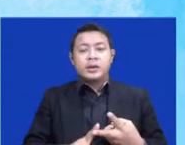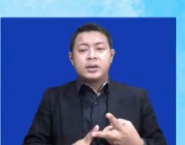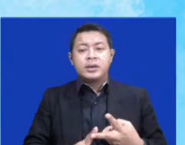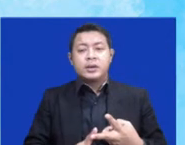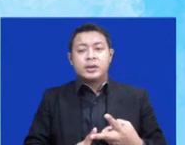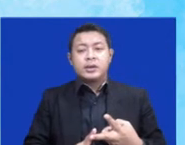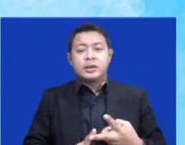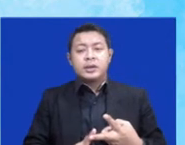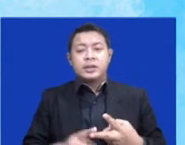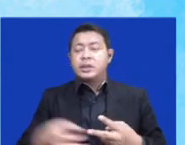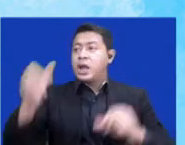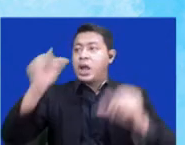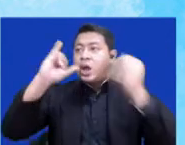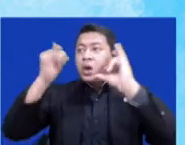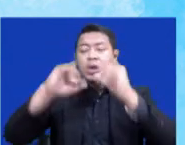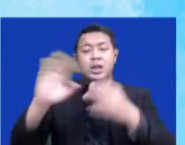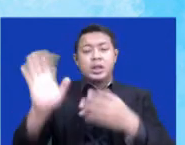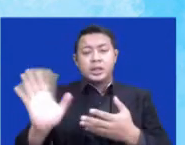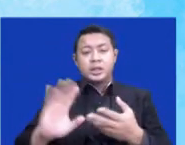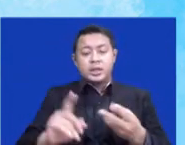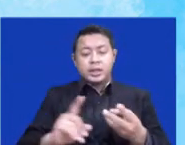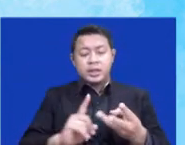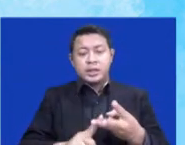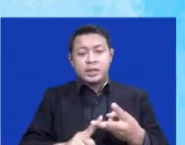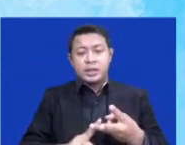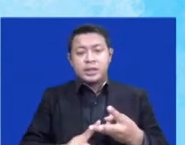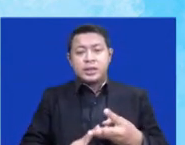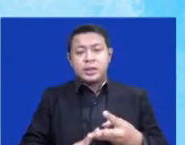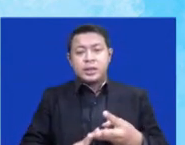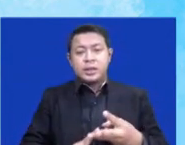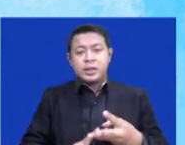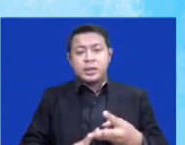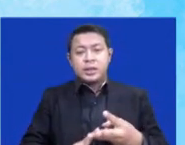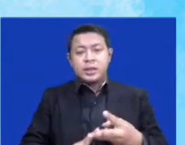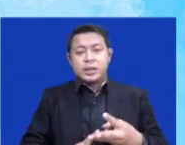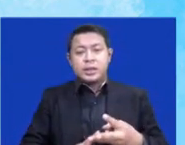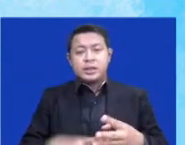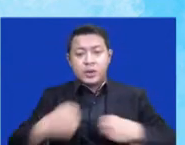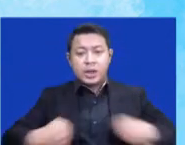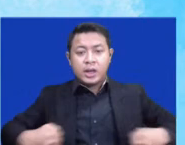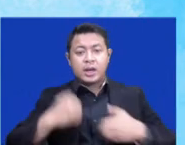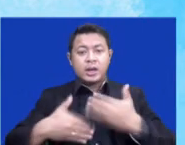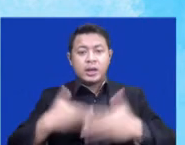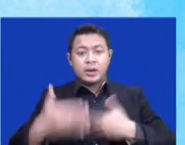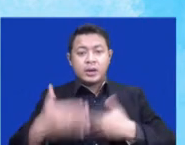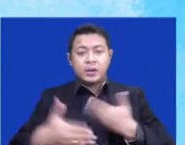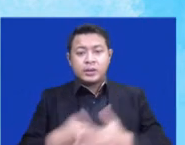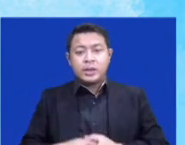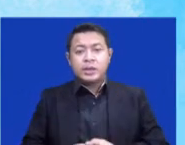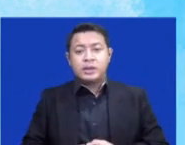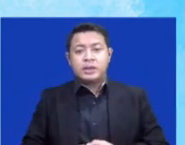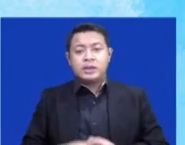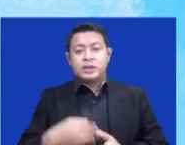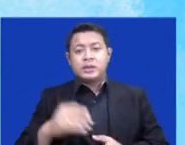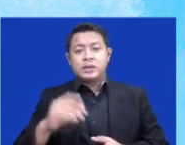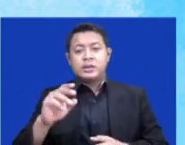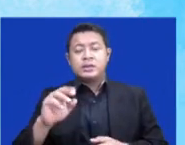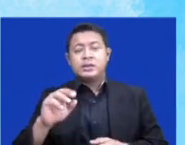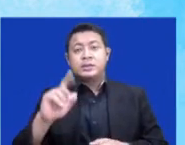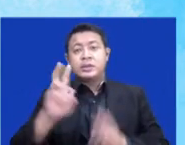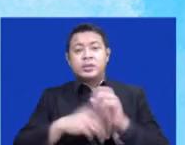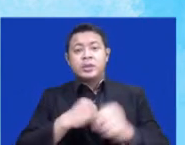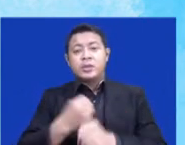minum alkohol, dan yang seterusnya aku berolahraga rutin seminggu setidaknya 3-5 kali